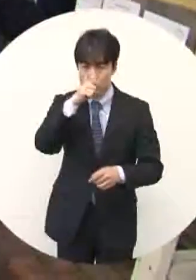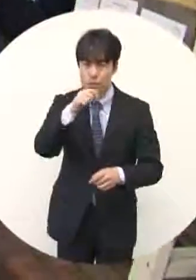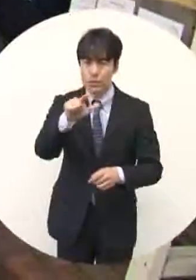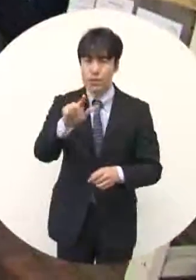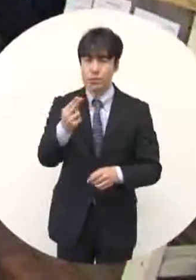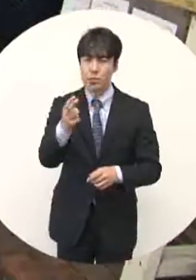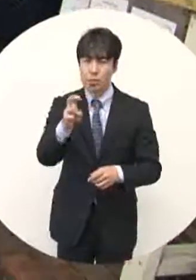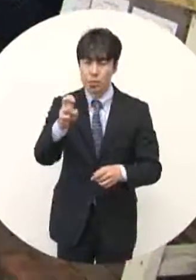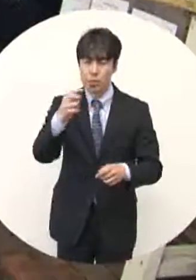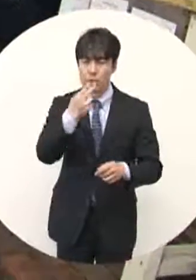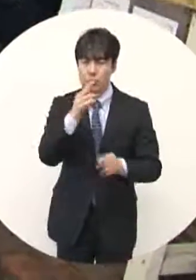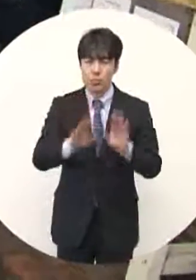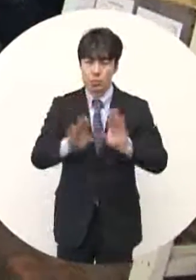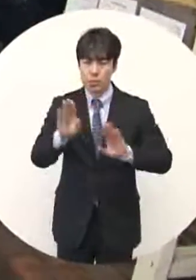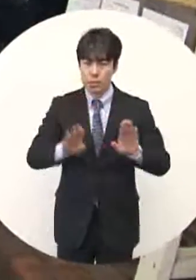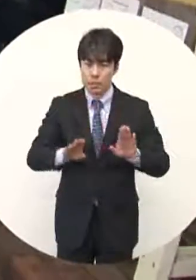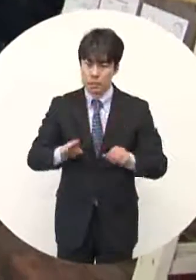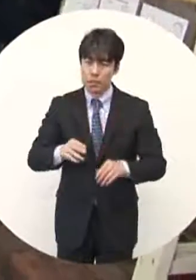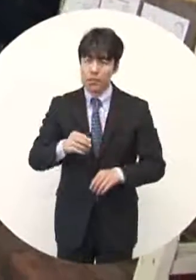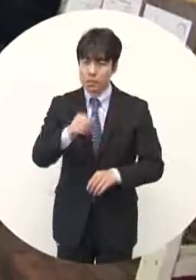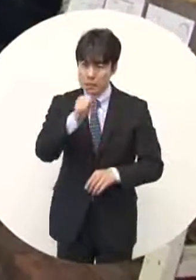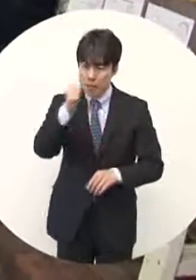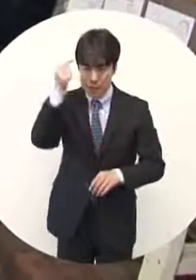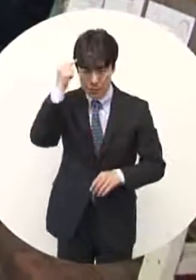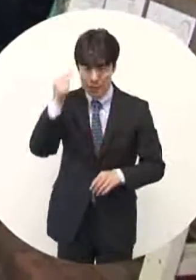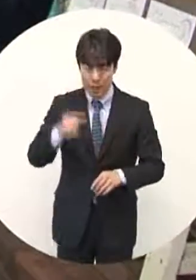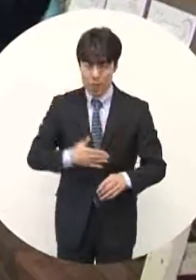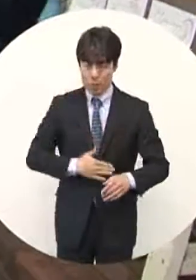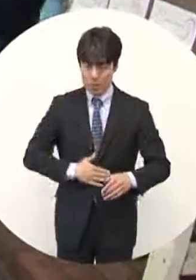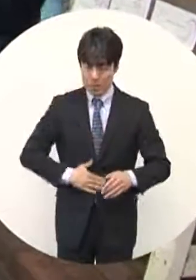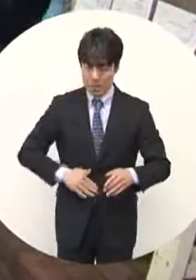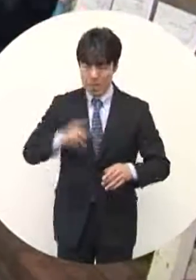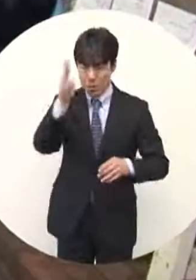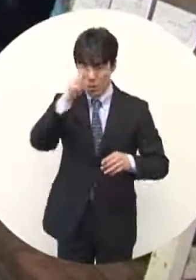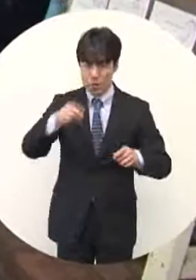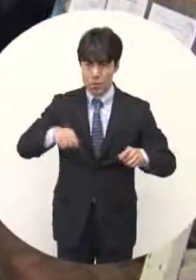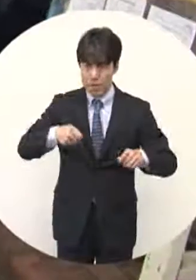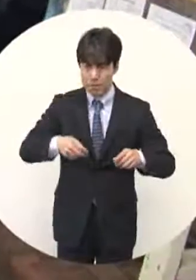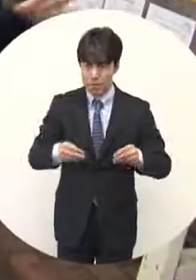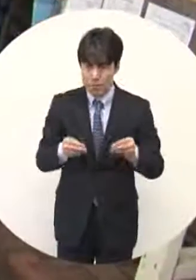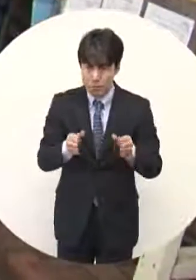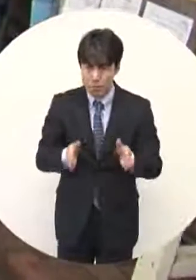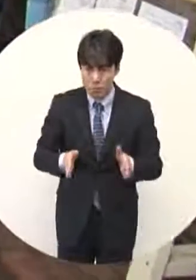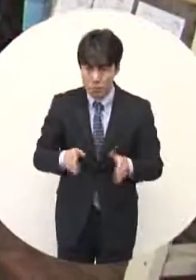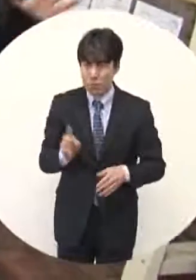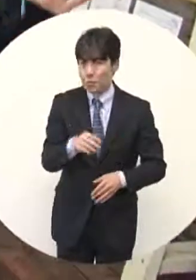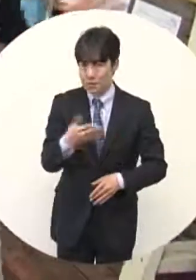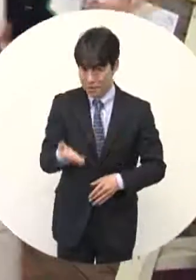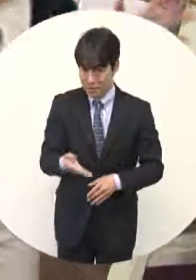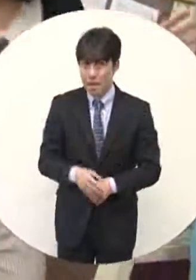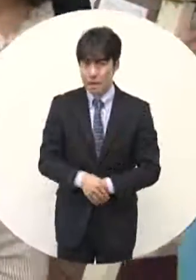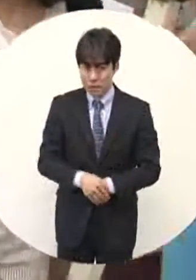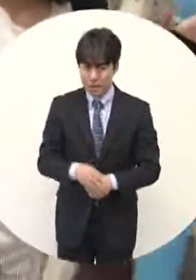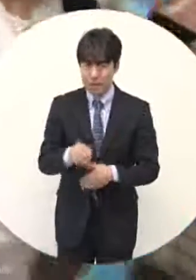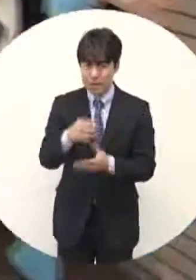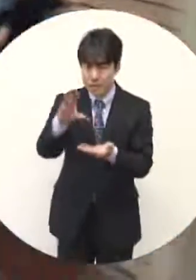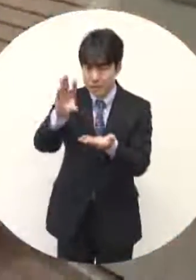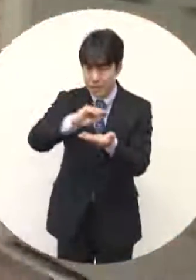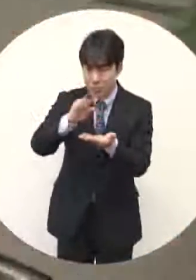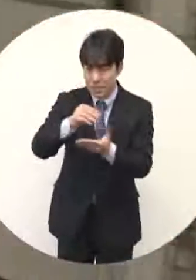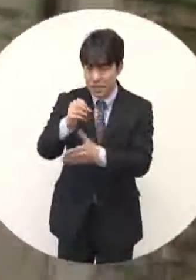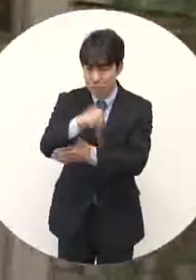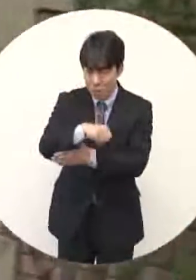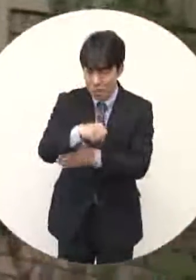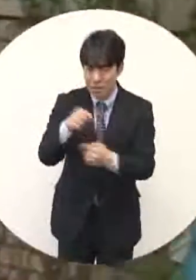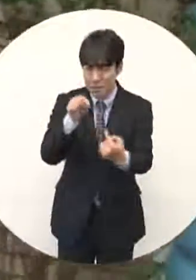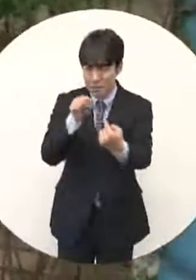よね。 はい、 じゃあお腹も空いてきましたし、はい、ランチに入ってみますか。 じゃあしょうかね。はい、じゃあちょっと撮影許可取ってきます。 お願い